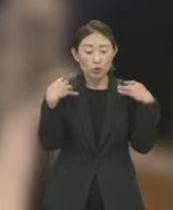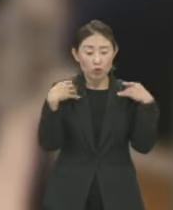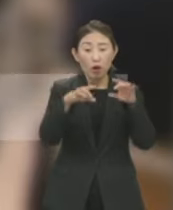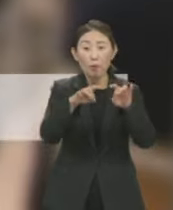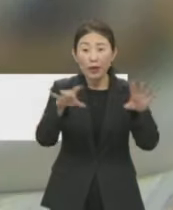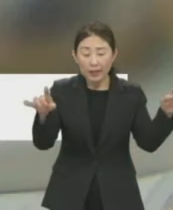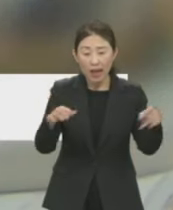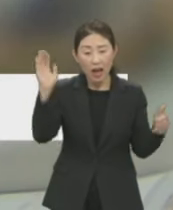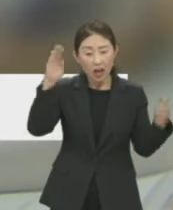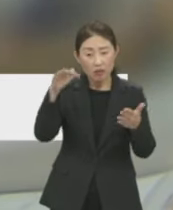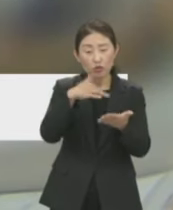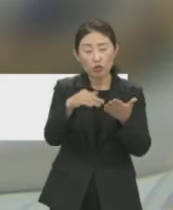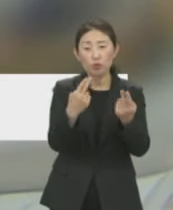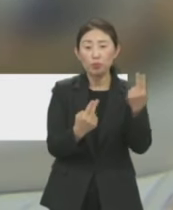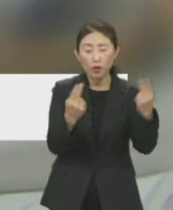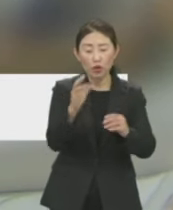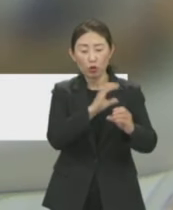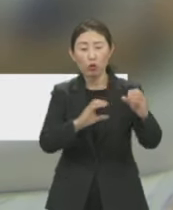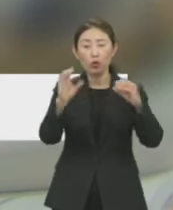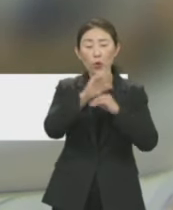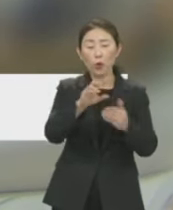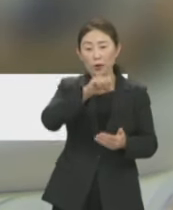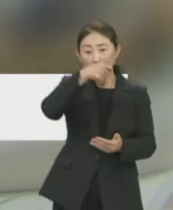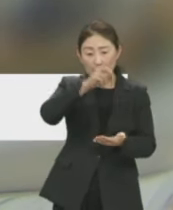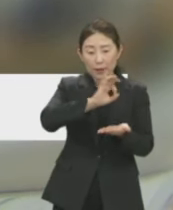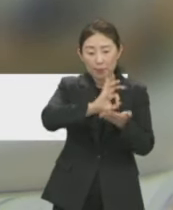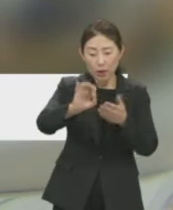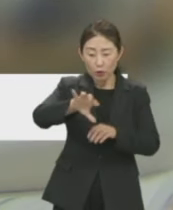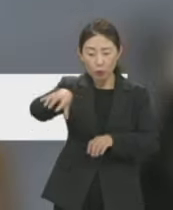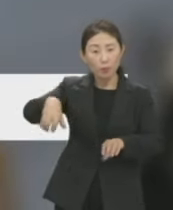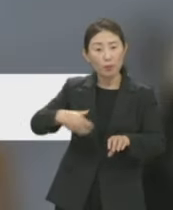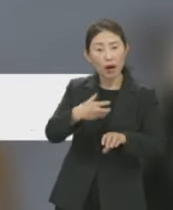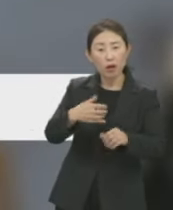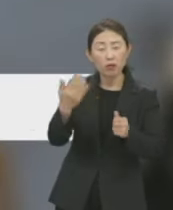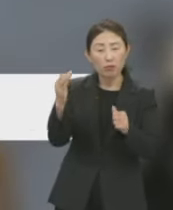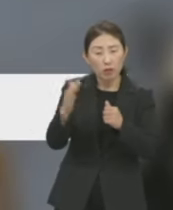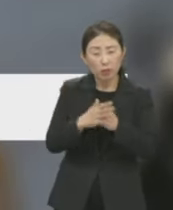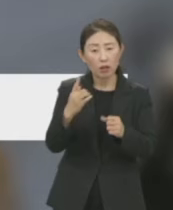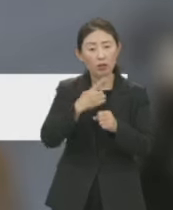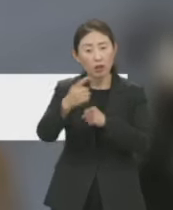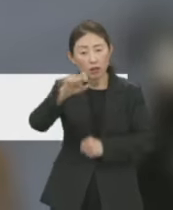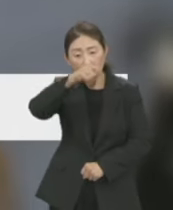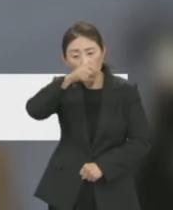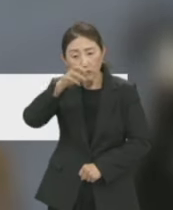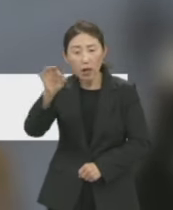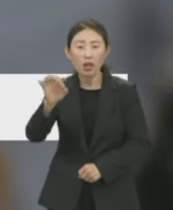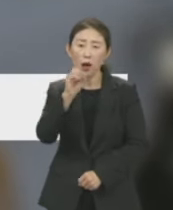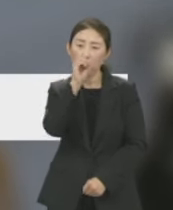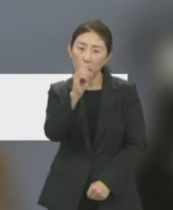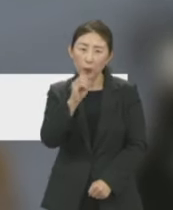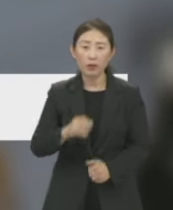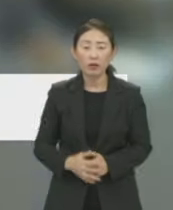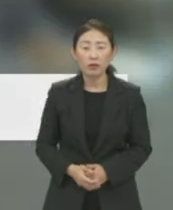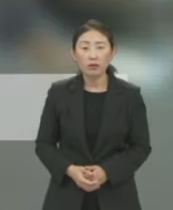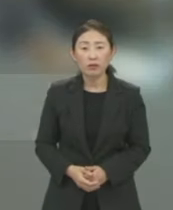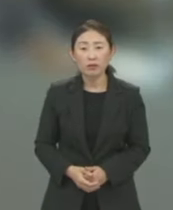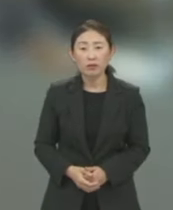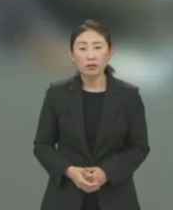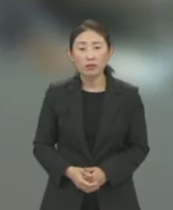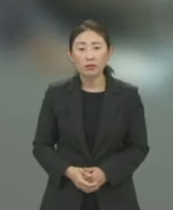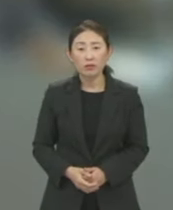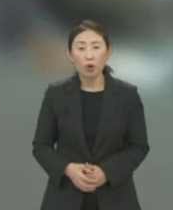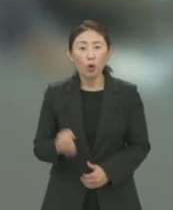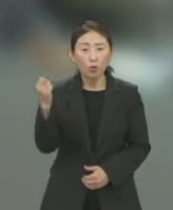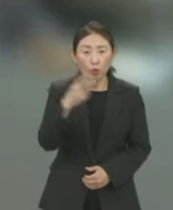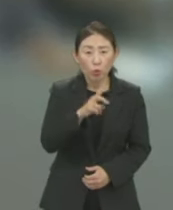실제 학생 수 대비 추가 부담한 예산을 정산하는 것이어서 사실상 내년 재원은 없는 셈입니다. 엎친